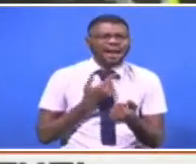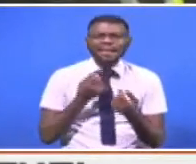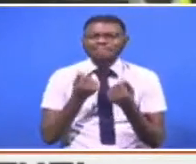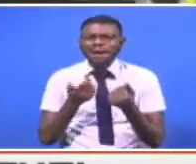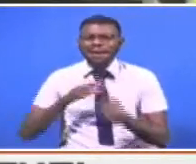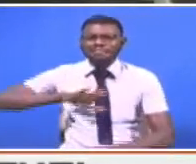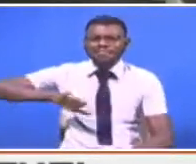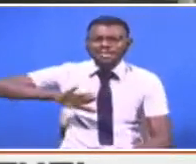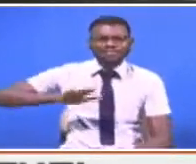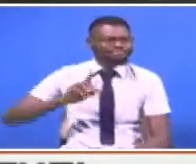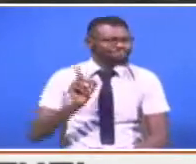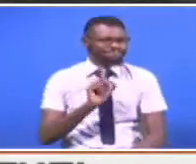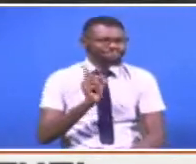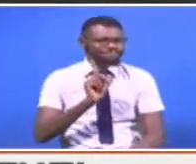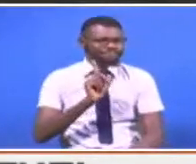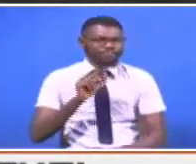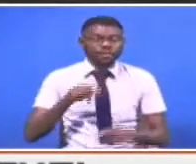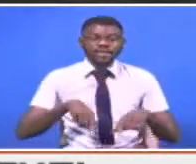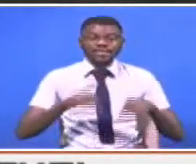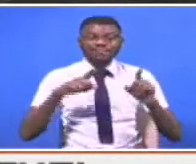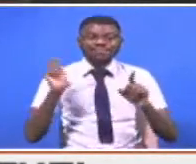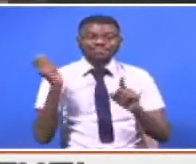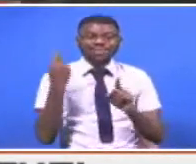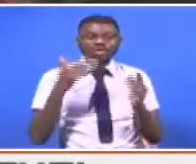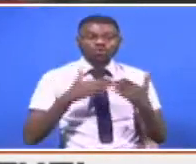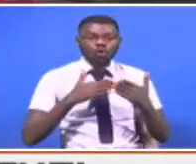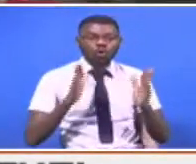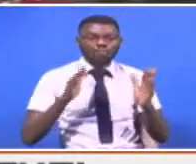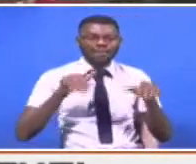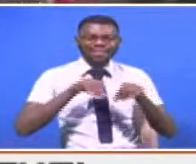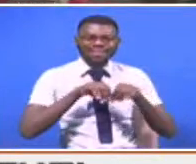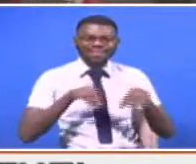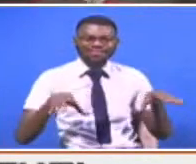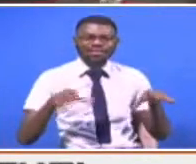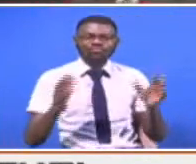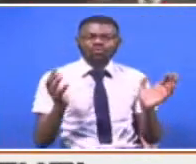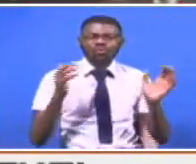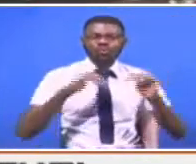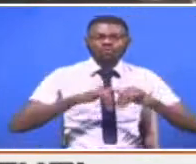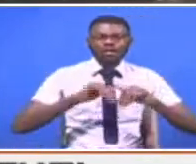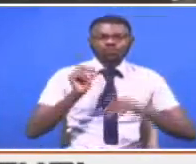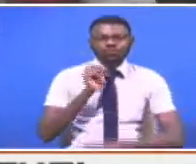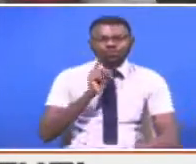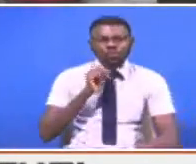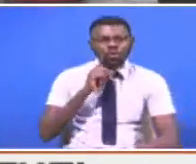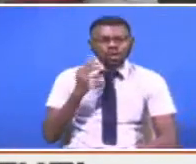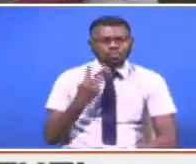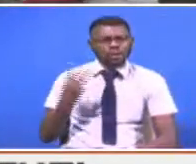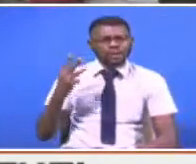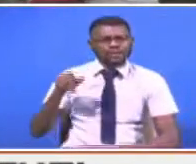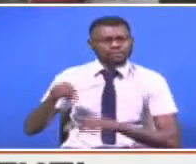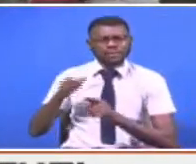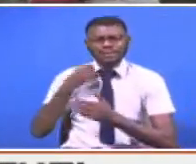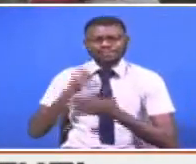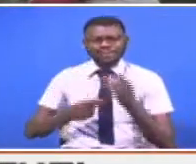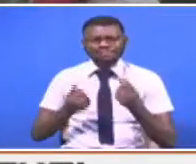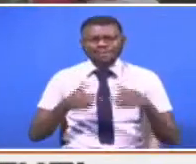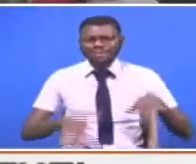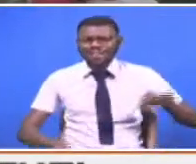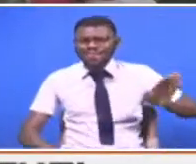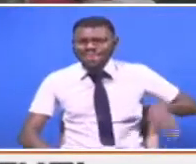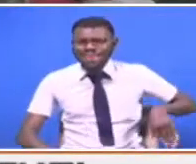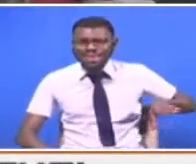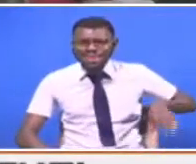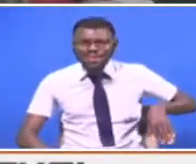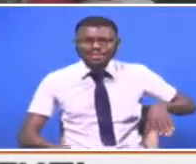ambaye anatarajiwa kufungua rasmi kongamano la ugatuzi kaunti ya Western Gishu Jumatano, amesema kuwa kuchelewa kwa fedha kufikia